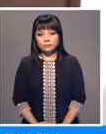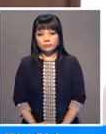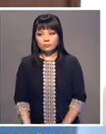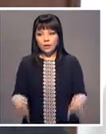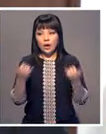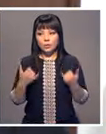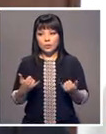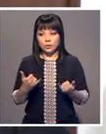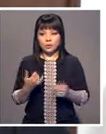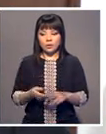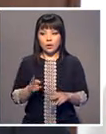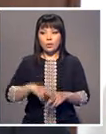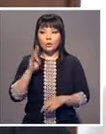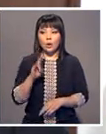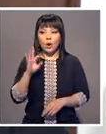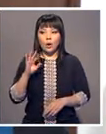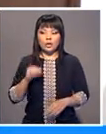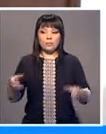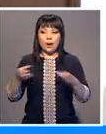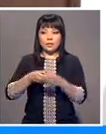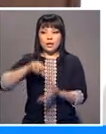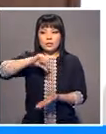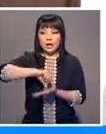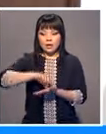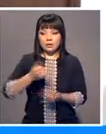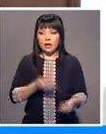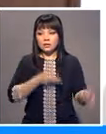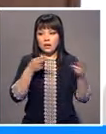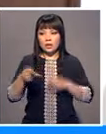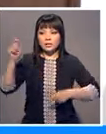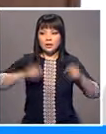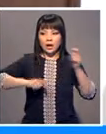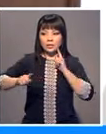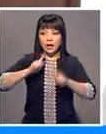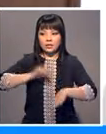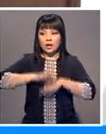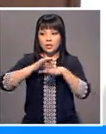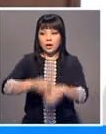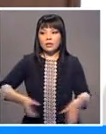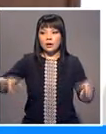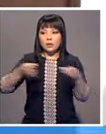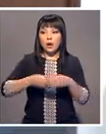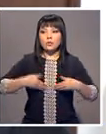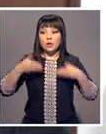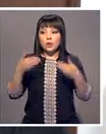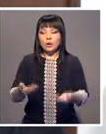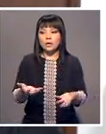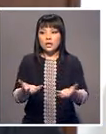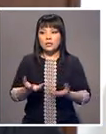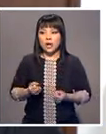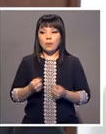Бүгін Нұр Отан партиясының съезінде елбасы жаңағы ұсыну жаңа шешіміне